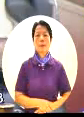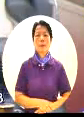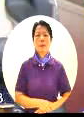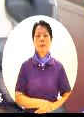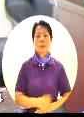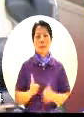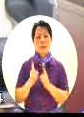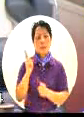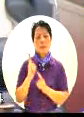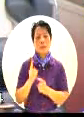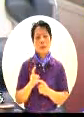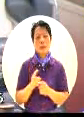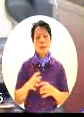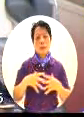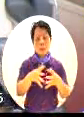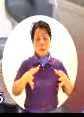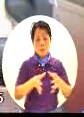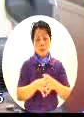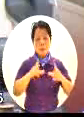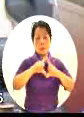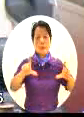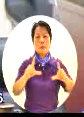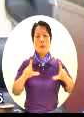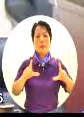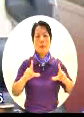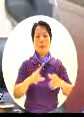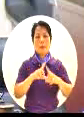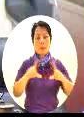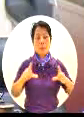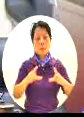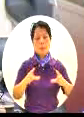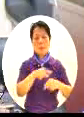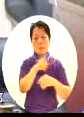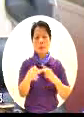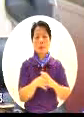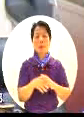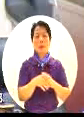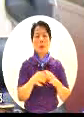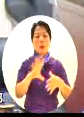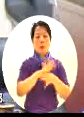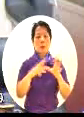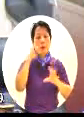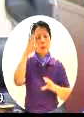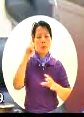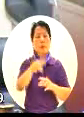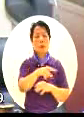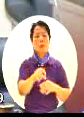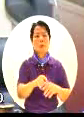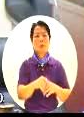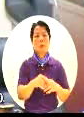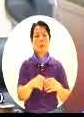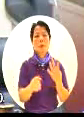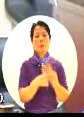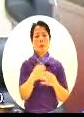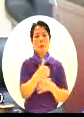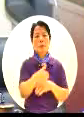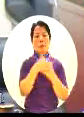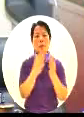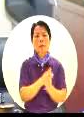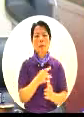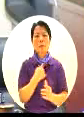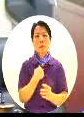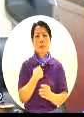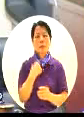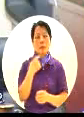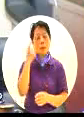比较集中在大型的这些文创业者大型的文创业者那因为我等